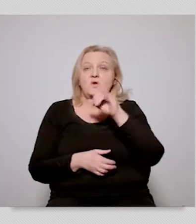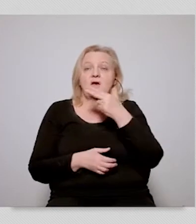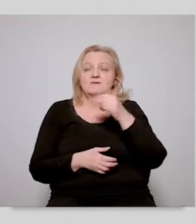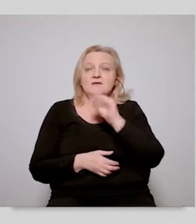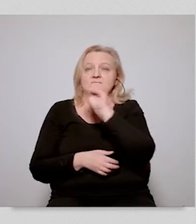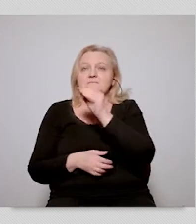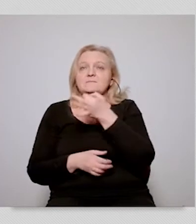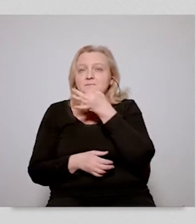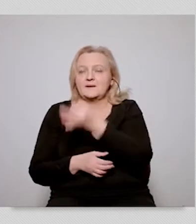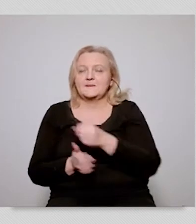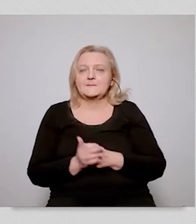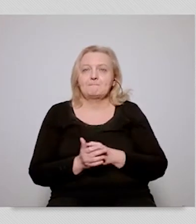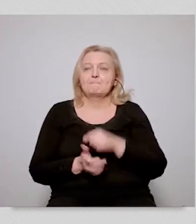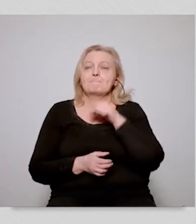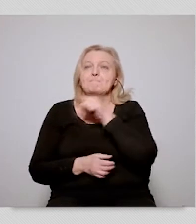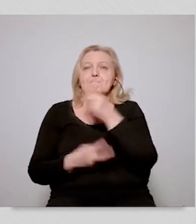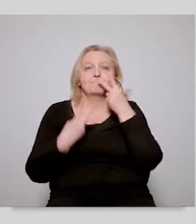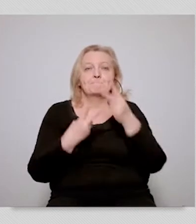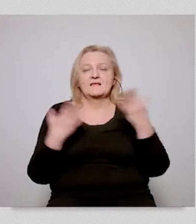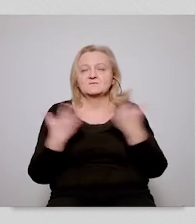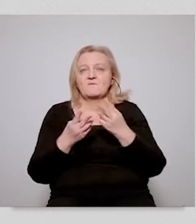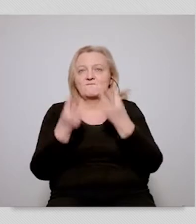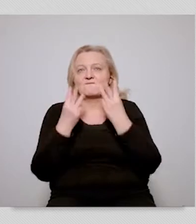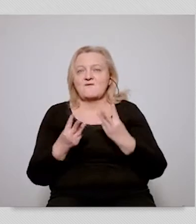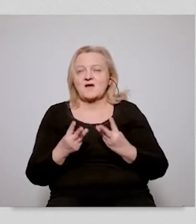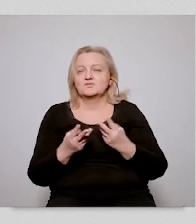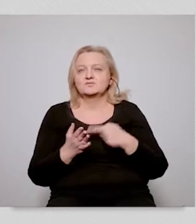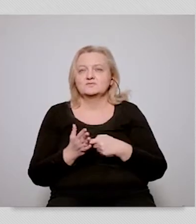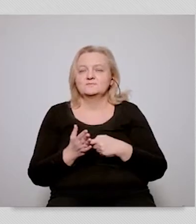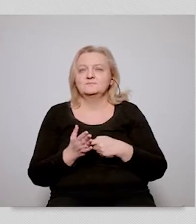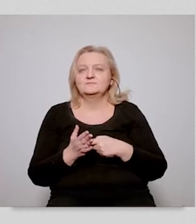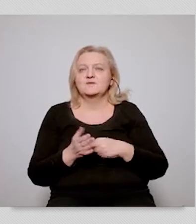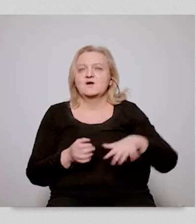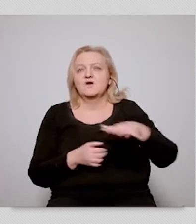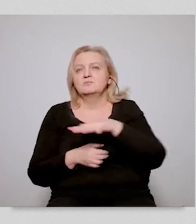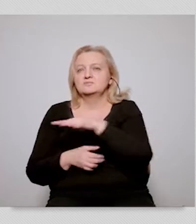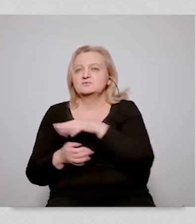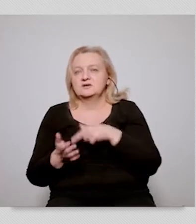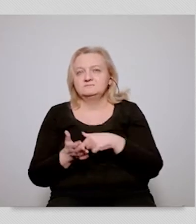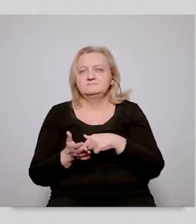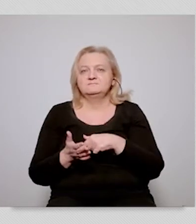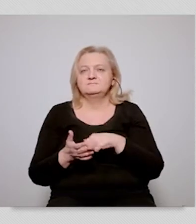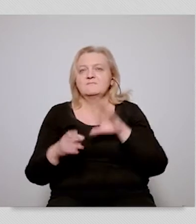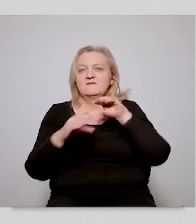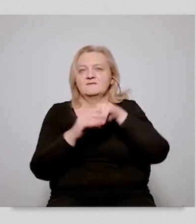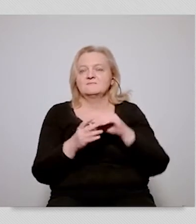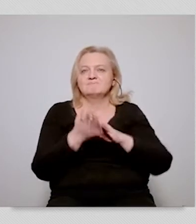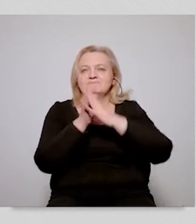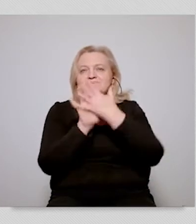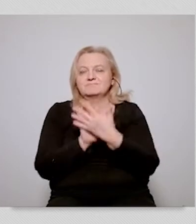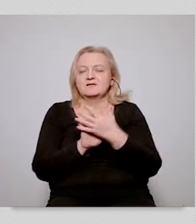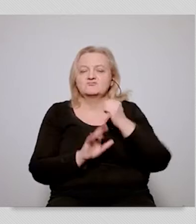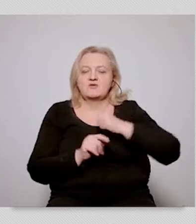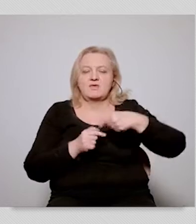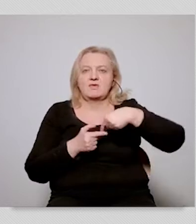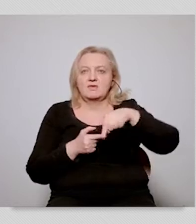o to, gdzie ty dostrzegasz te najważniejsze obszary w tej transformacji, która nas